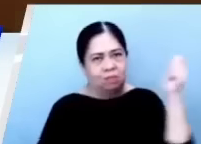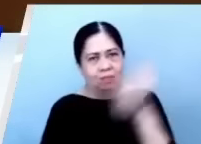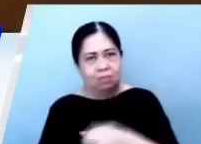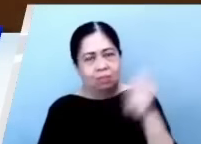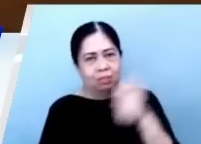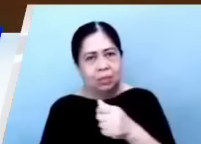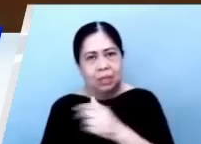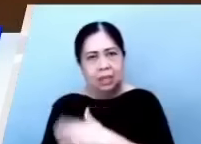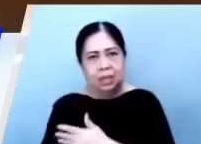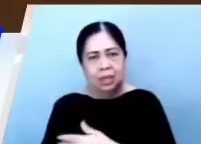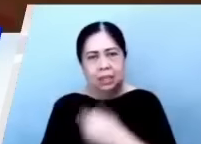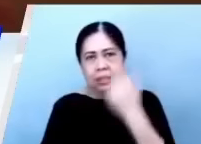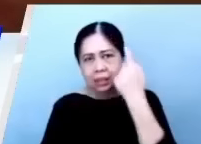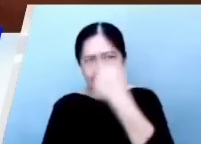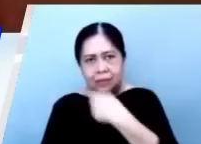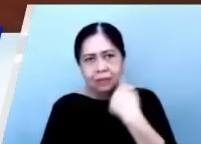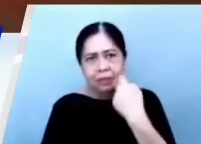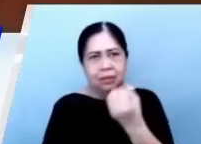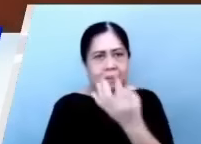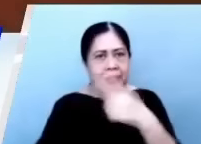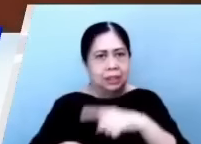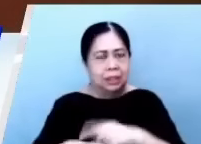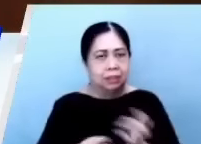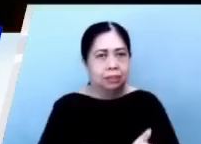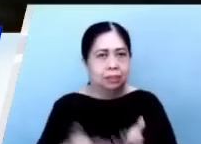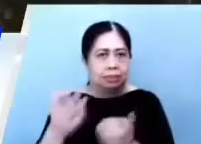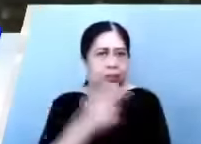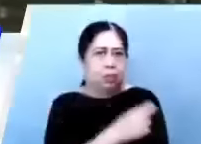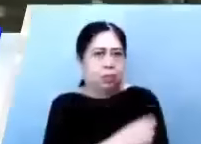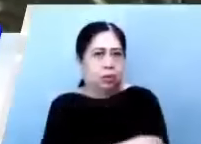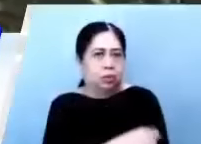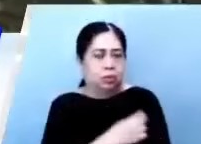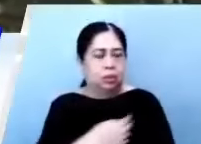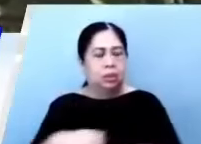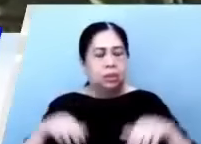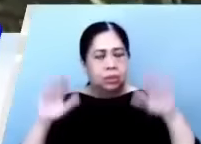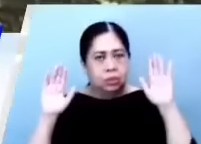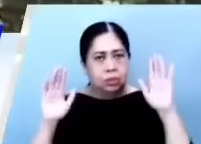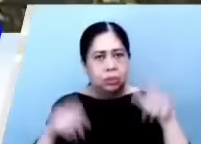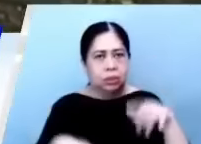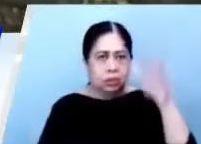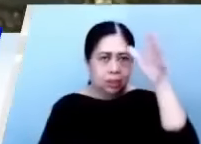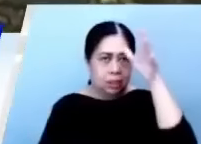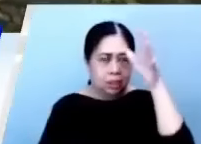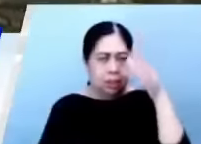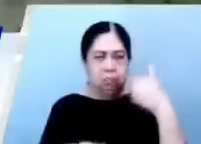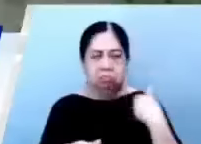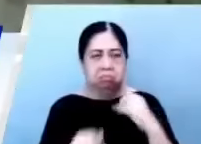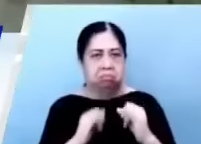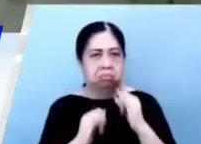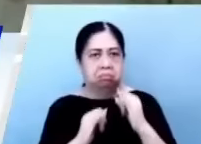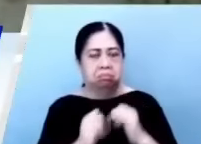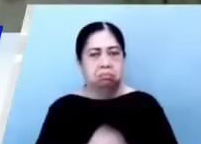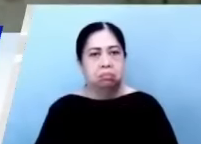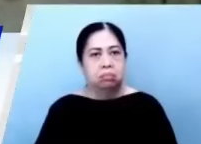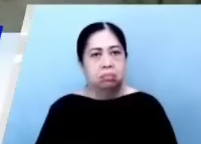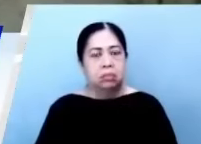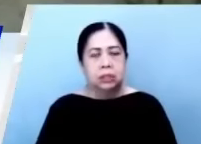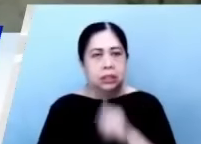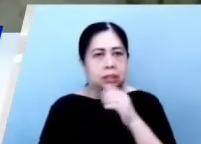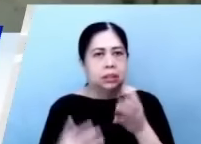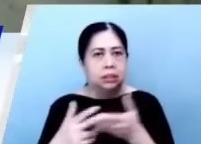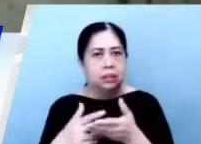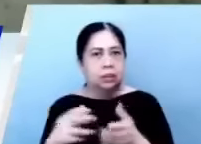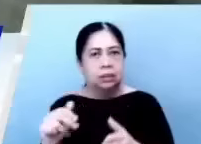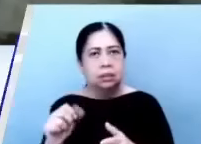ng ilang beses. Isinugod siya sa ospital, sumuko naman ang suspect na wala pang pahayag. Hindi na raw magsasampa ng kaso ang